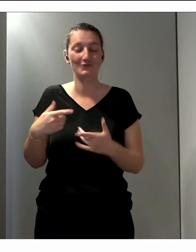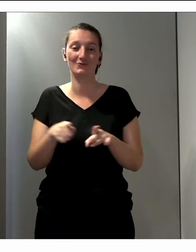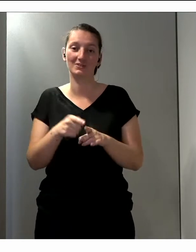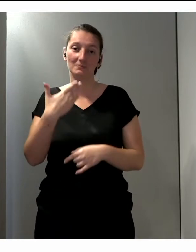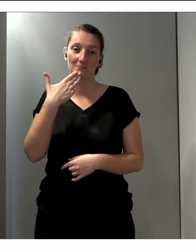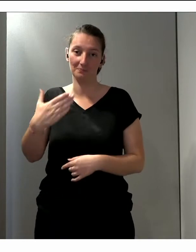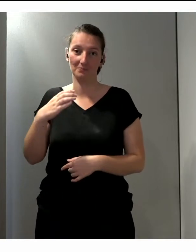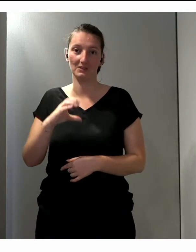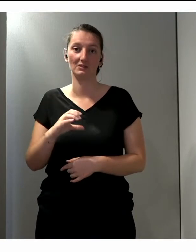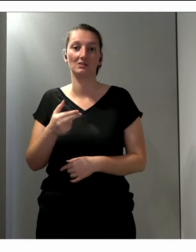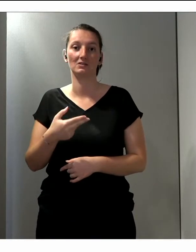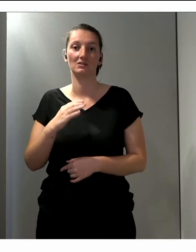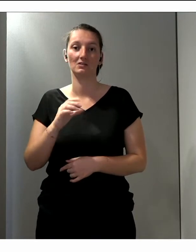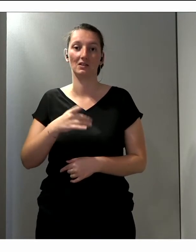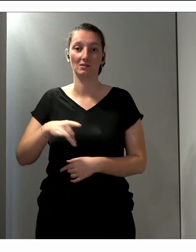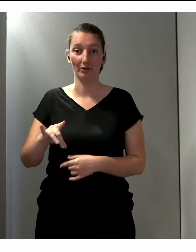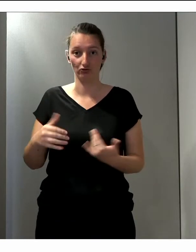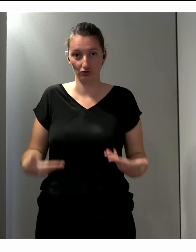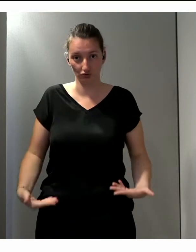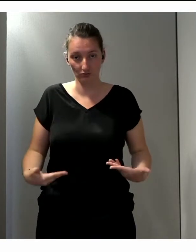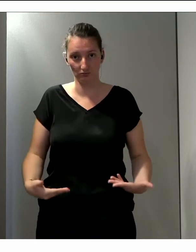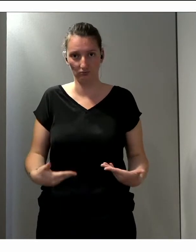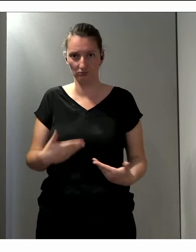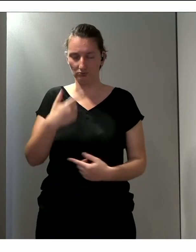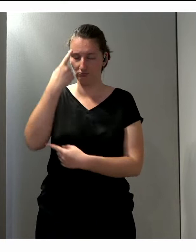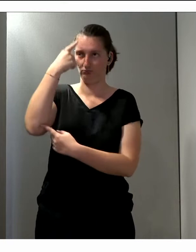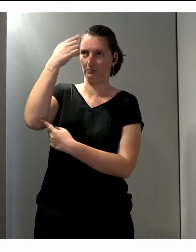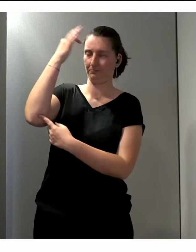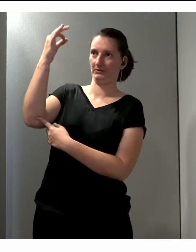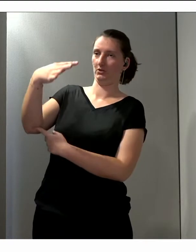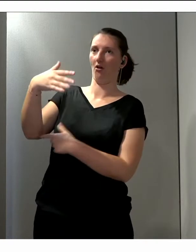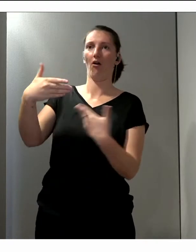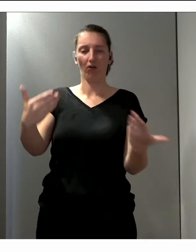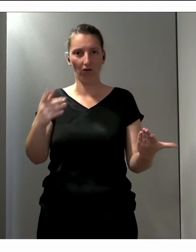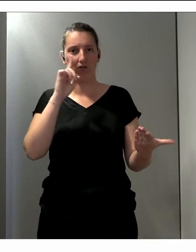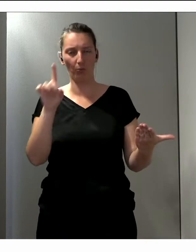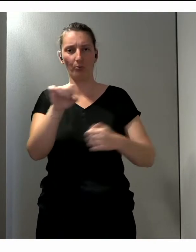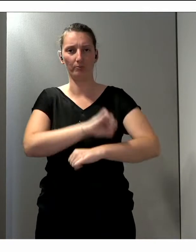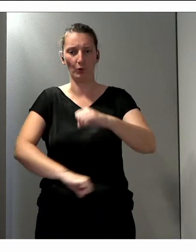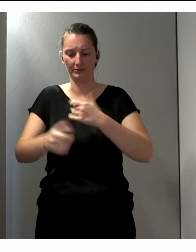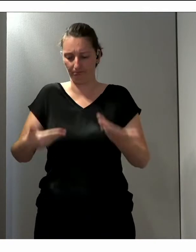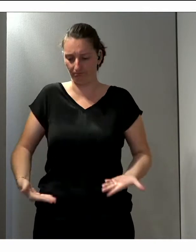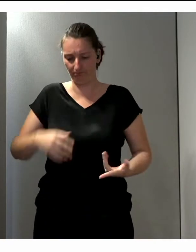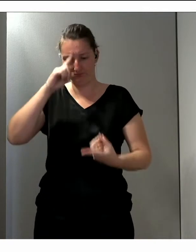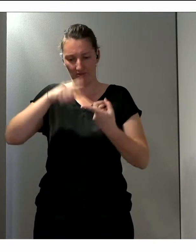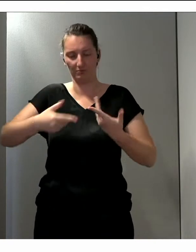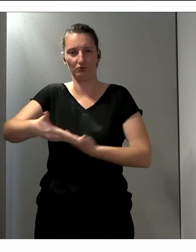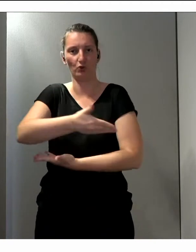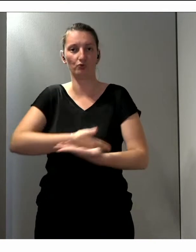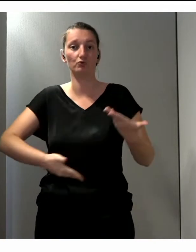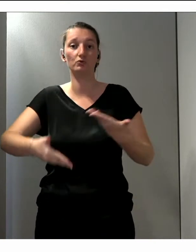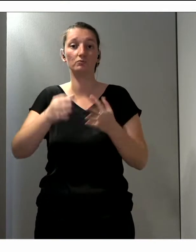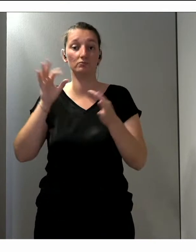au Conseil national consultatif d'avoir pris l'initiative de cette table ronde et de nous avoir invités suite, comme vous l'avez